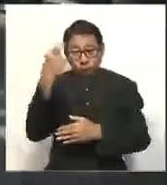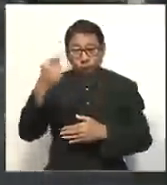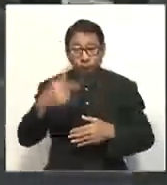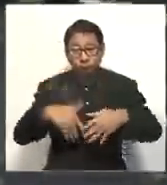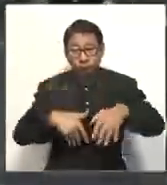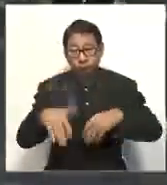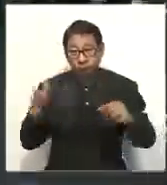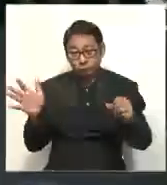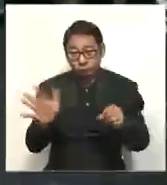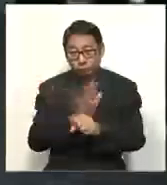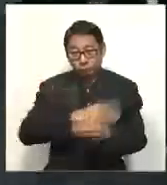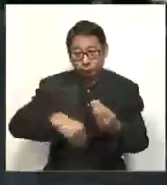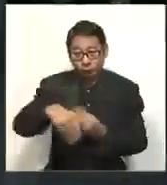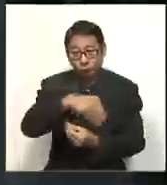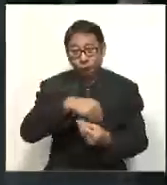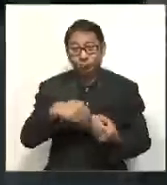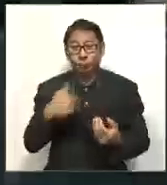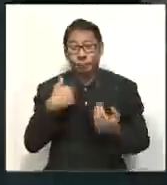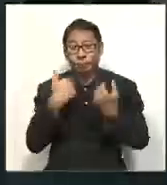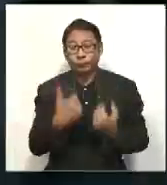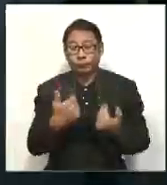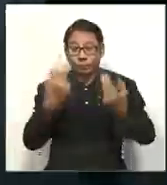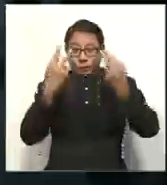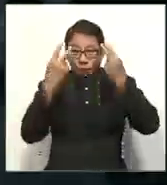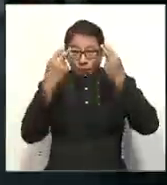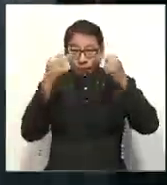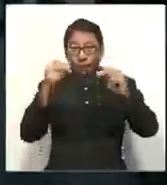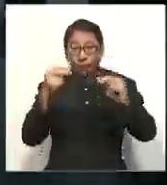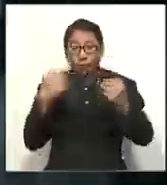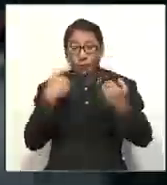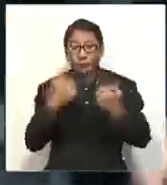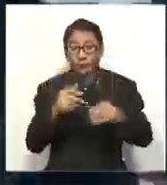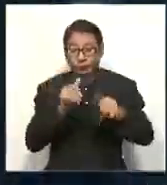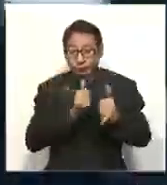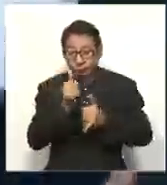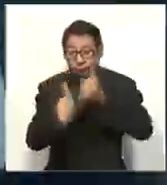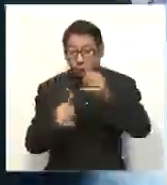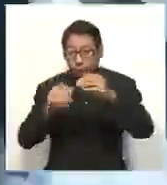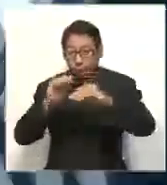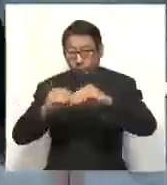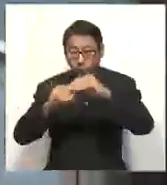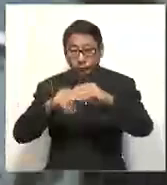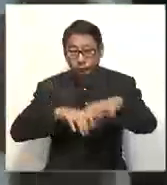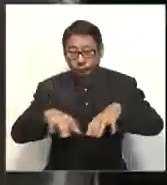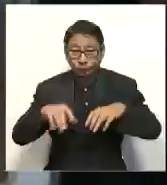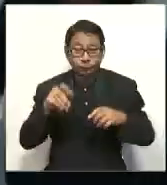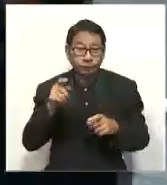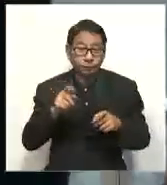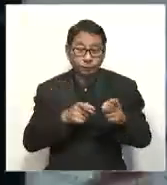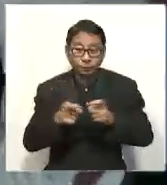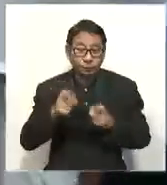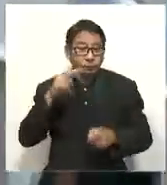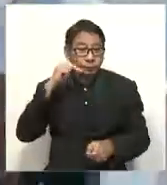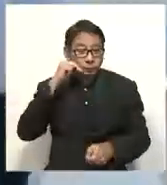ชนนั้นครบวงจรและนายกรัฐมนตรีก็ได้เดินทางไปตรวจเยี่ยมโครงการบริหารจัดการน้ำที่มีการพัฒน